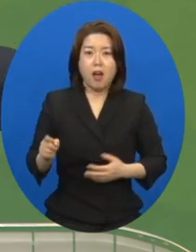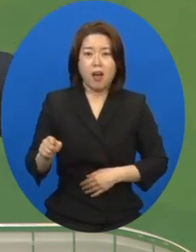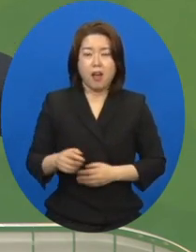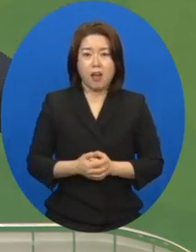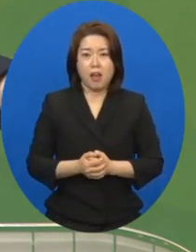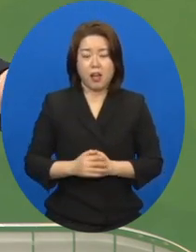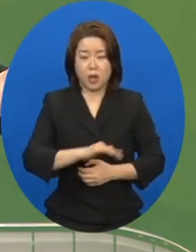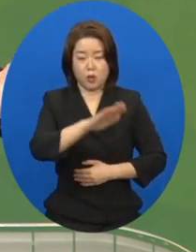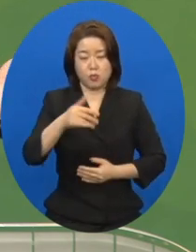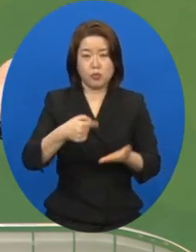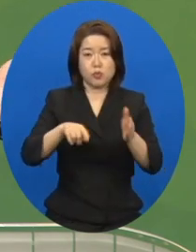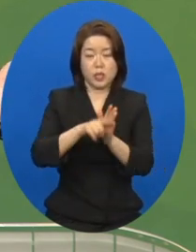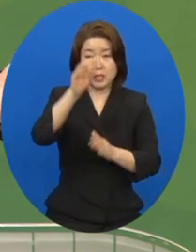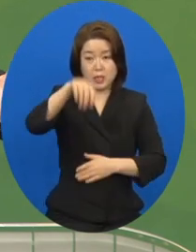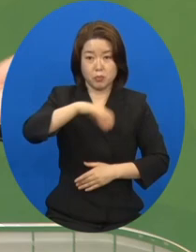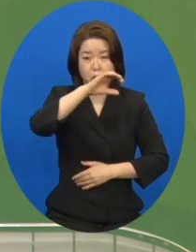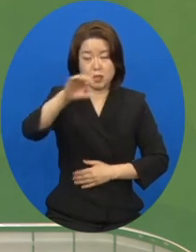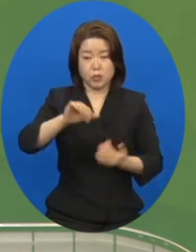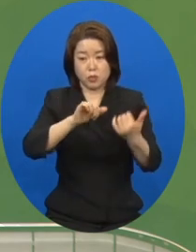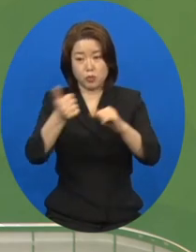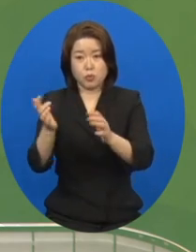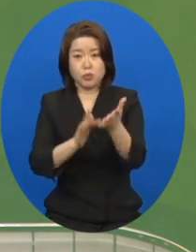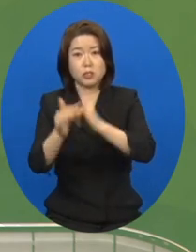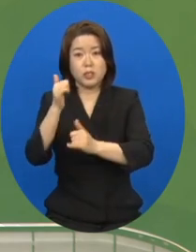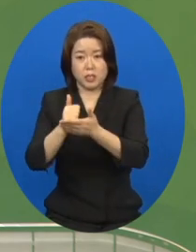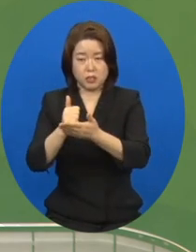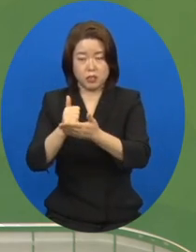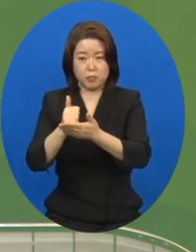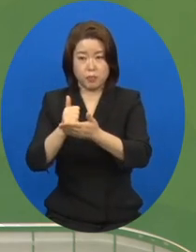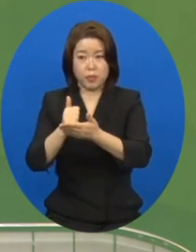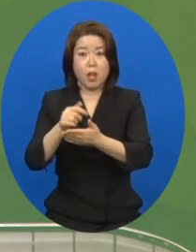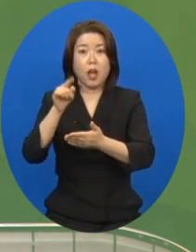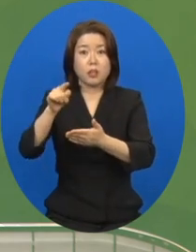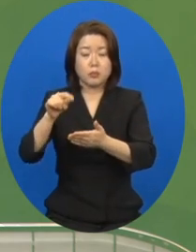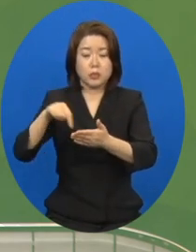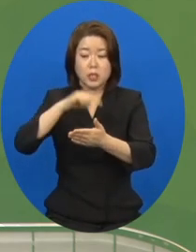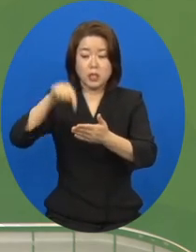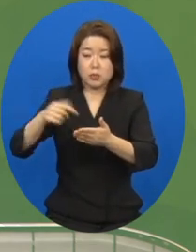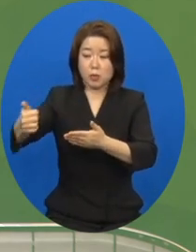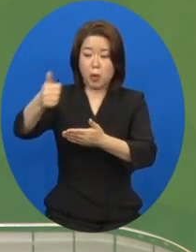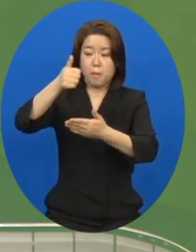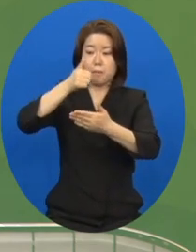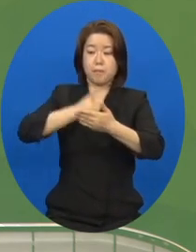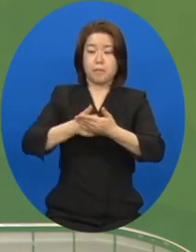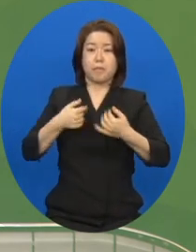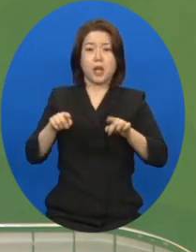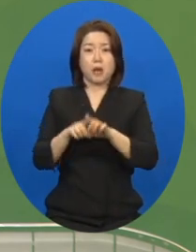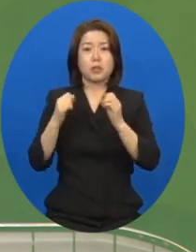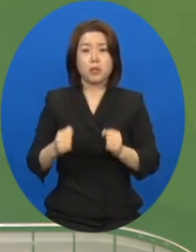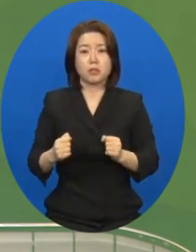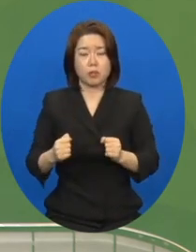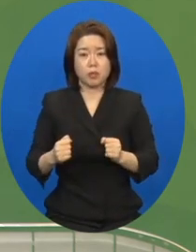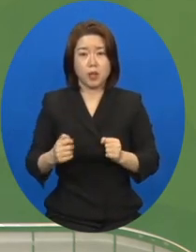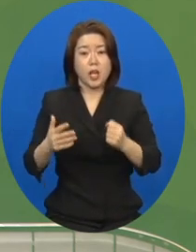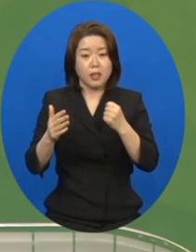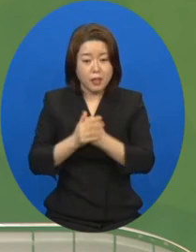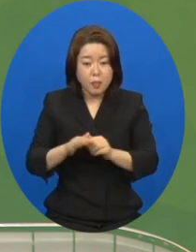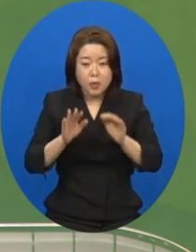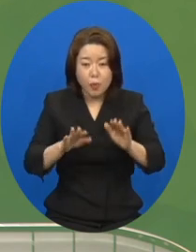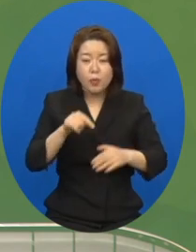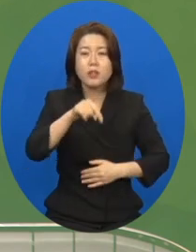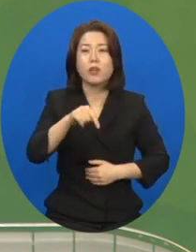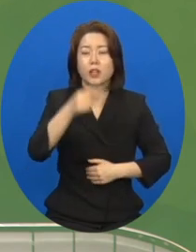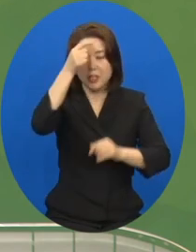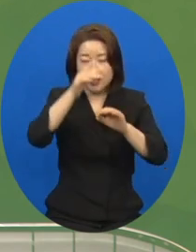우리 위에 십자가에 죽으신 예수님, 아, 그분이 지금 우리 안에 계세요. 우리 안에 계시니까 오늘 우리가 여기까지 온 거잖아요.